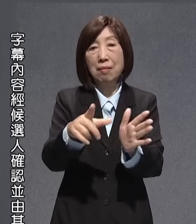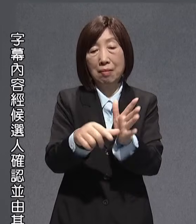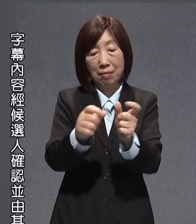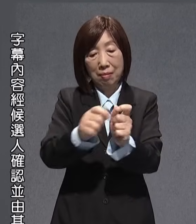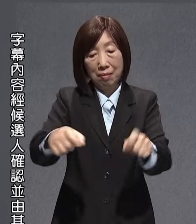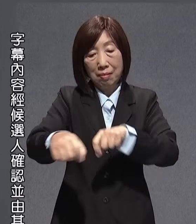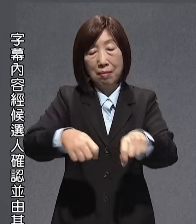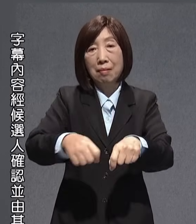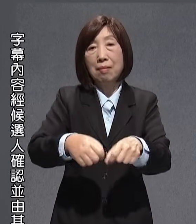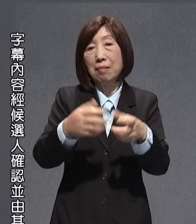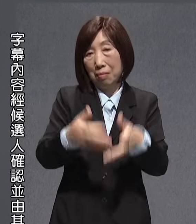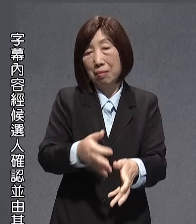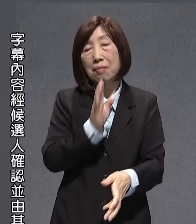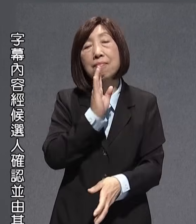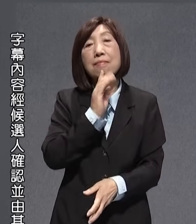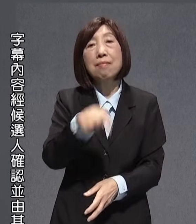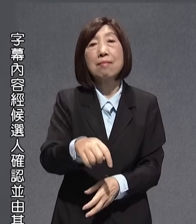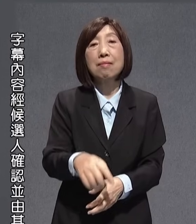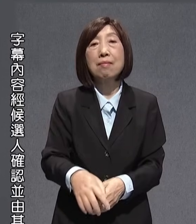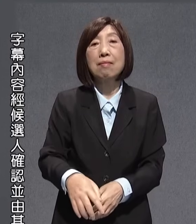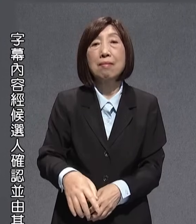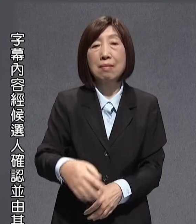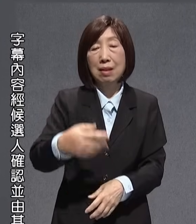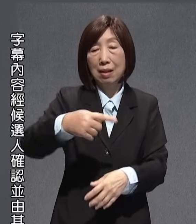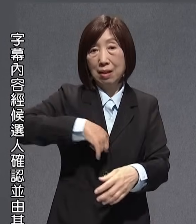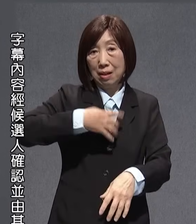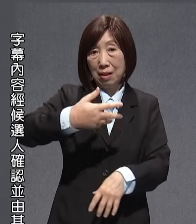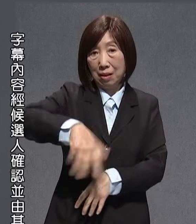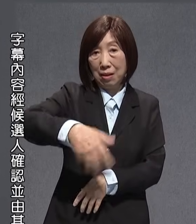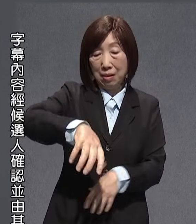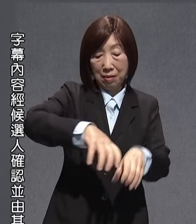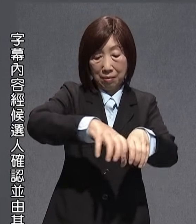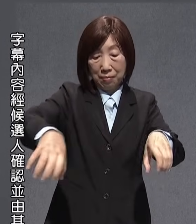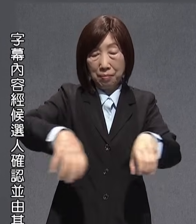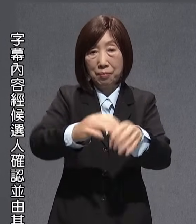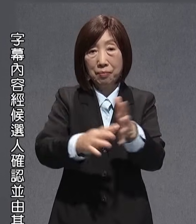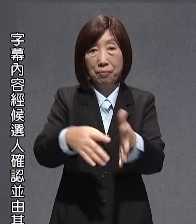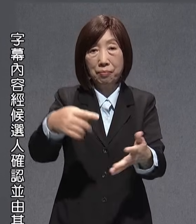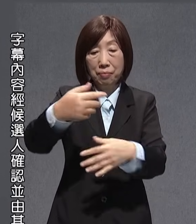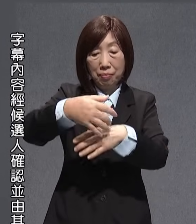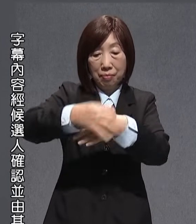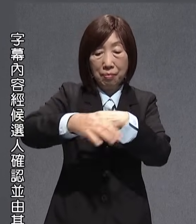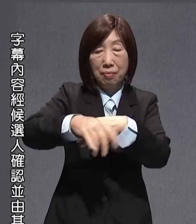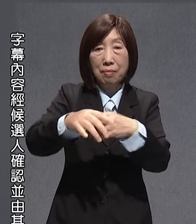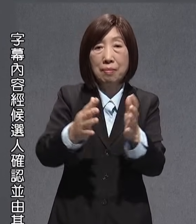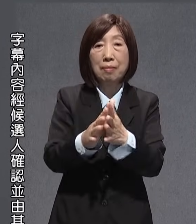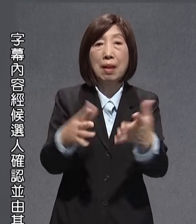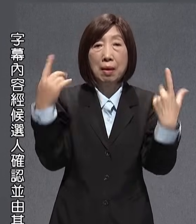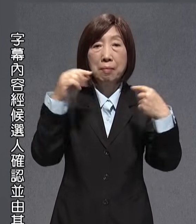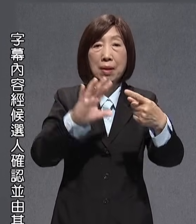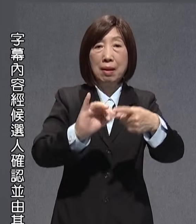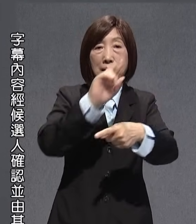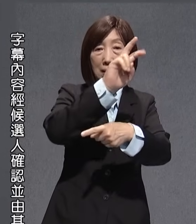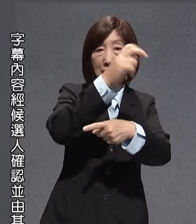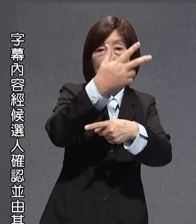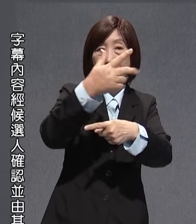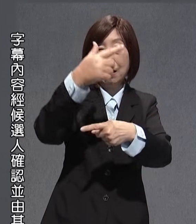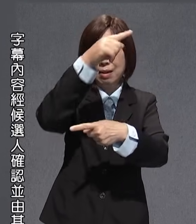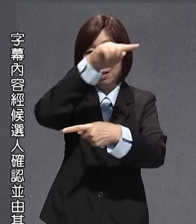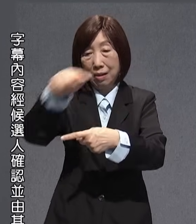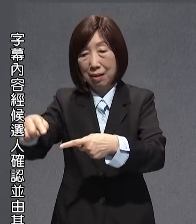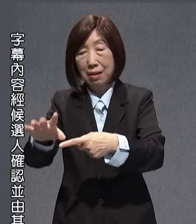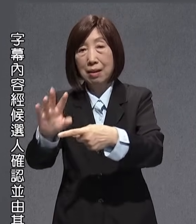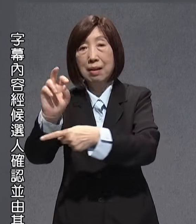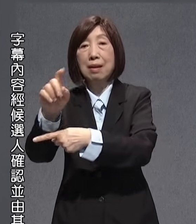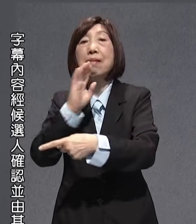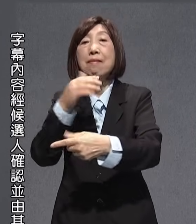性。台北市的自来水管漏水率在过去20年从27%的降到11%的，这大幅的减少自来